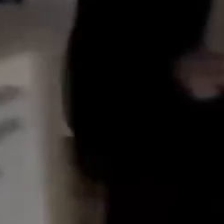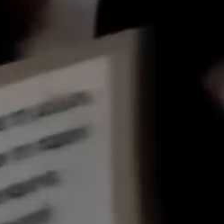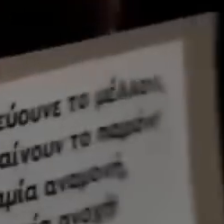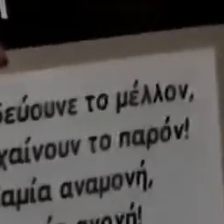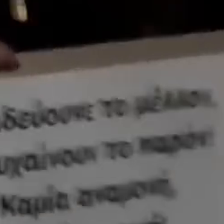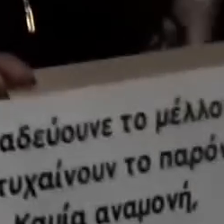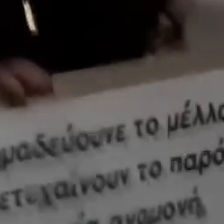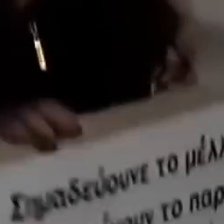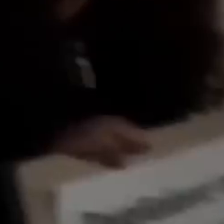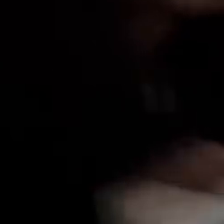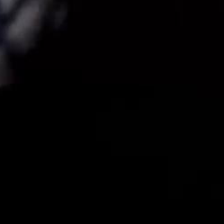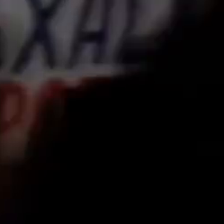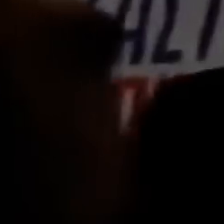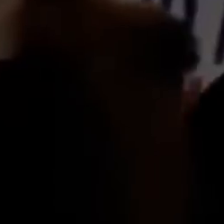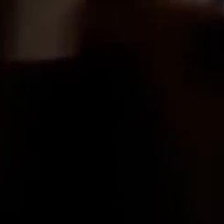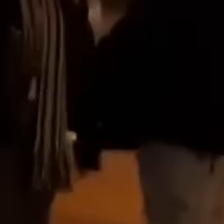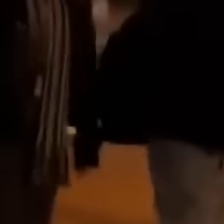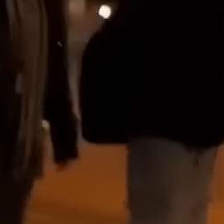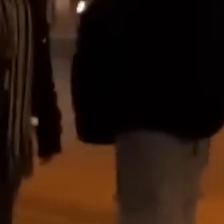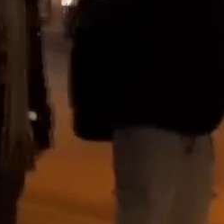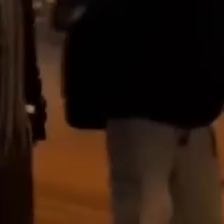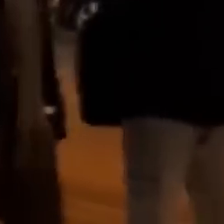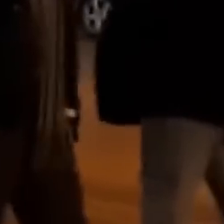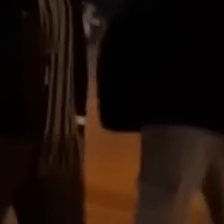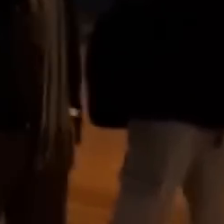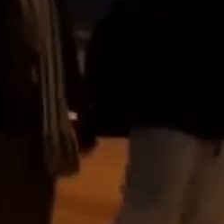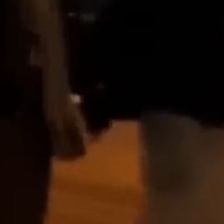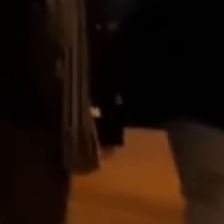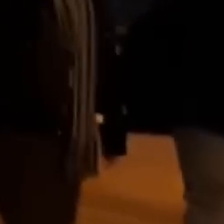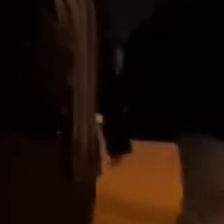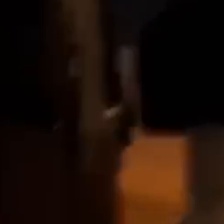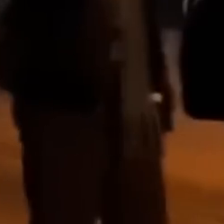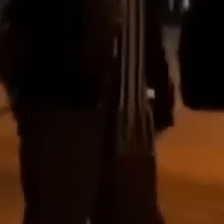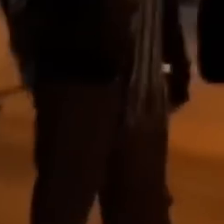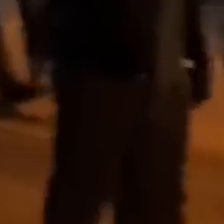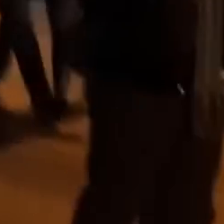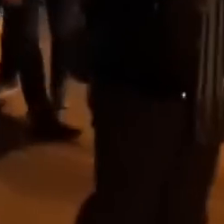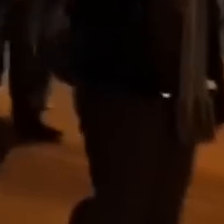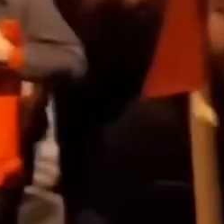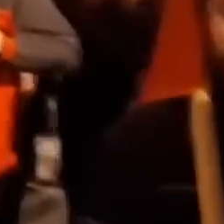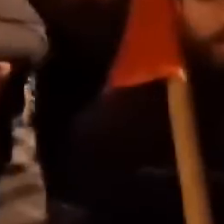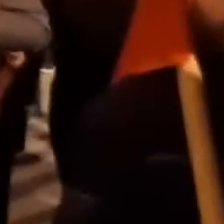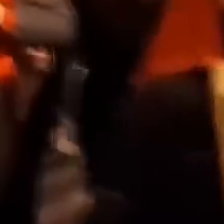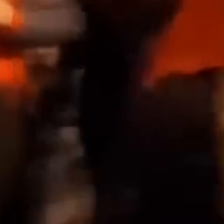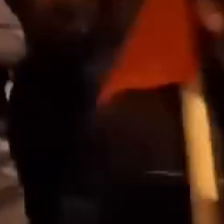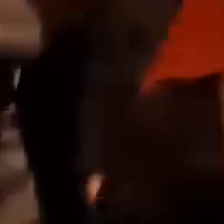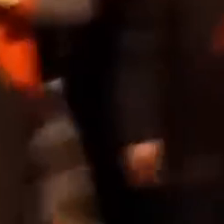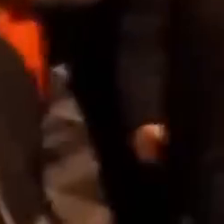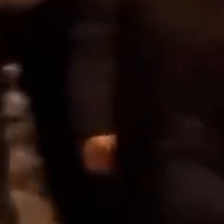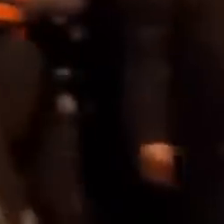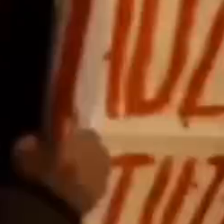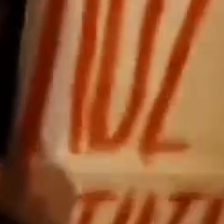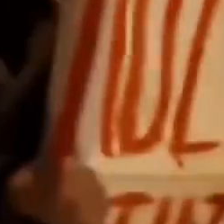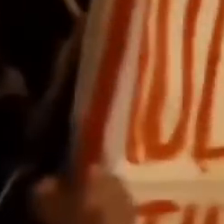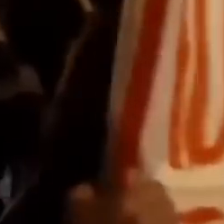Yunanistan'ın Selanik şehrinde geçen hafta polisin ateş açarak ağır yaraladığı Roman Genç, tedavi gördüğü hastanede hayatını kaybetti. Ölüm